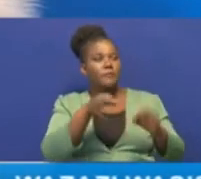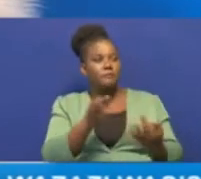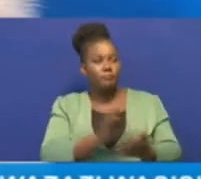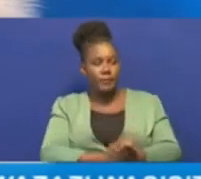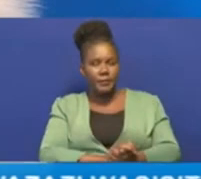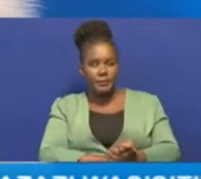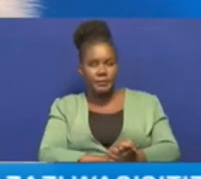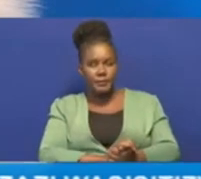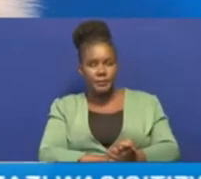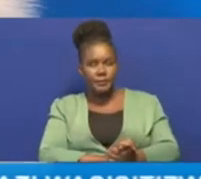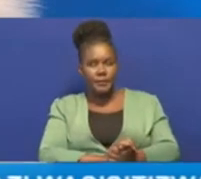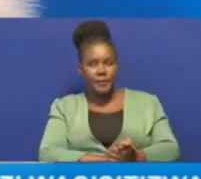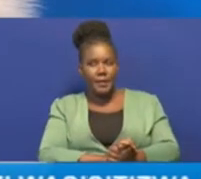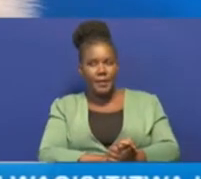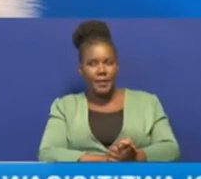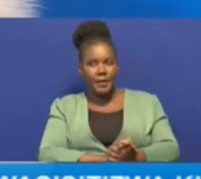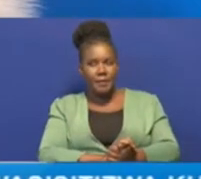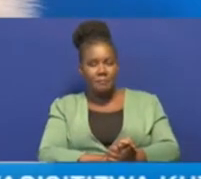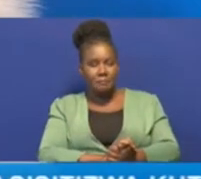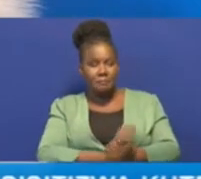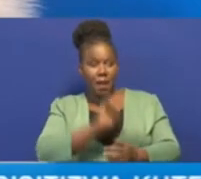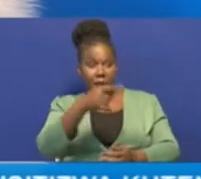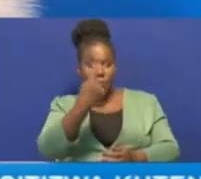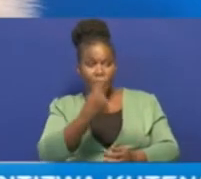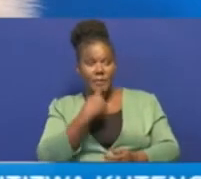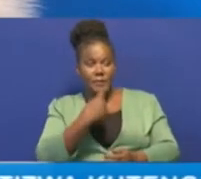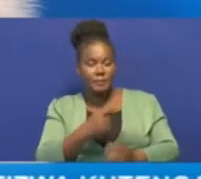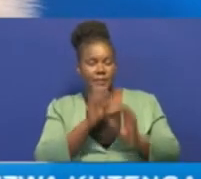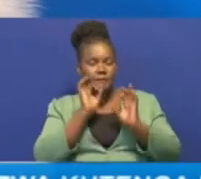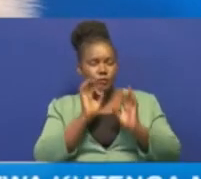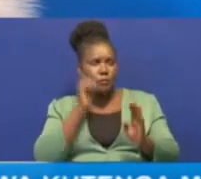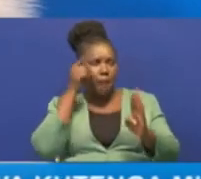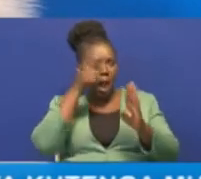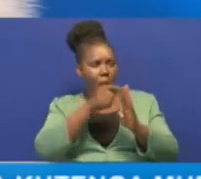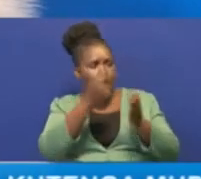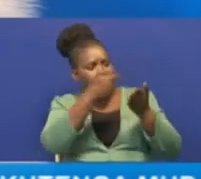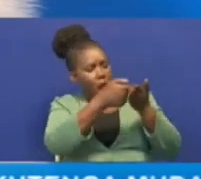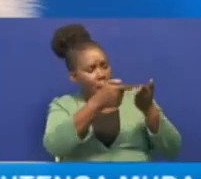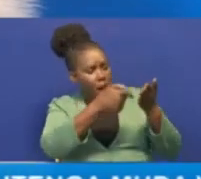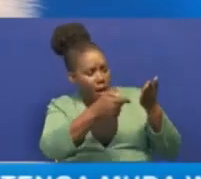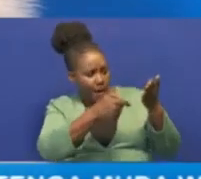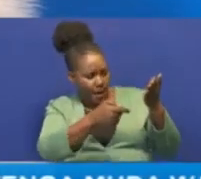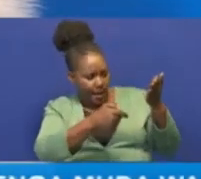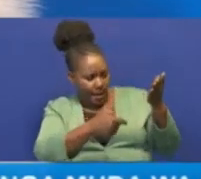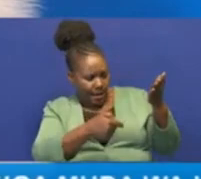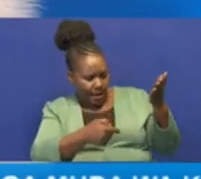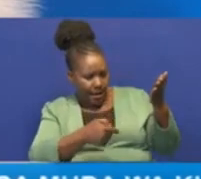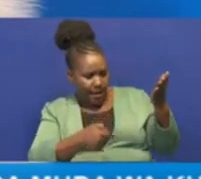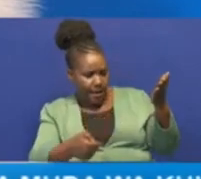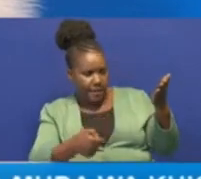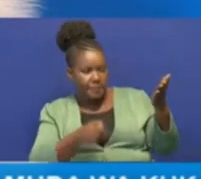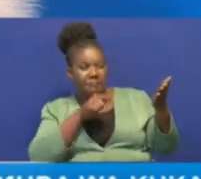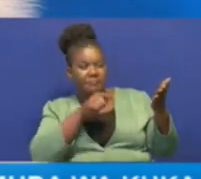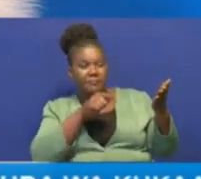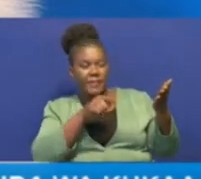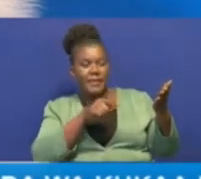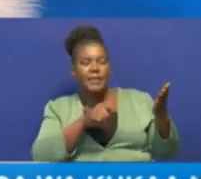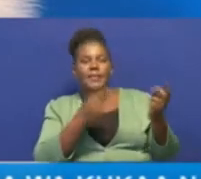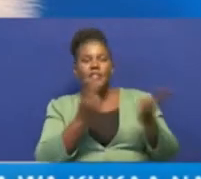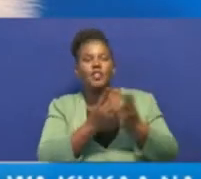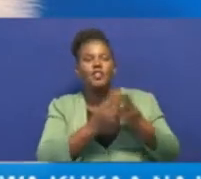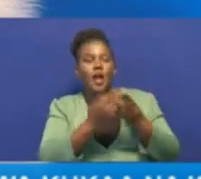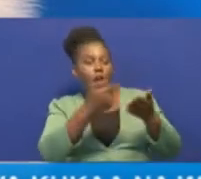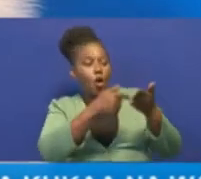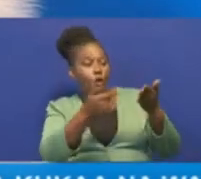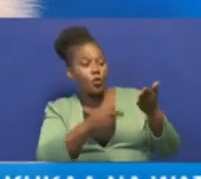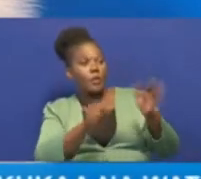Unajua hata pale nilipokuwa nimesema kwamba tuandae listi ndefu ile ilikuwa sisi huwa tunaita kama jumla listi ya ujumla kwa